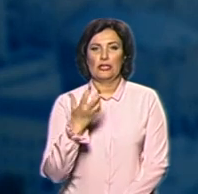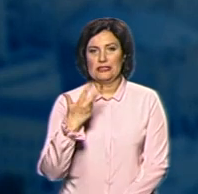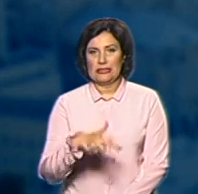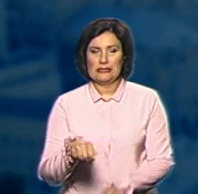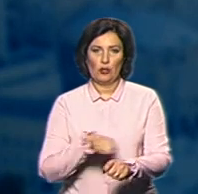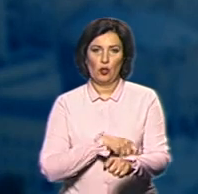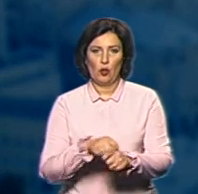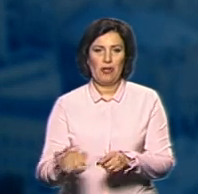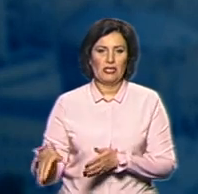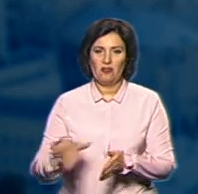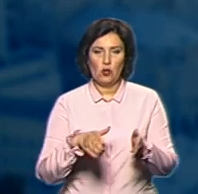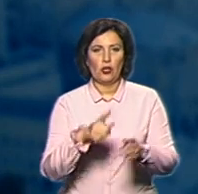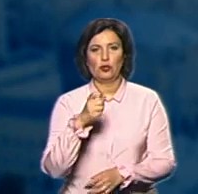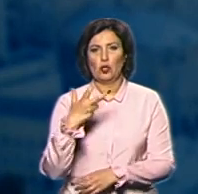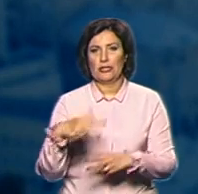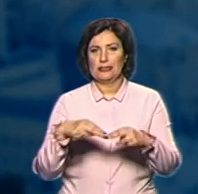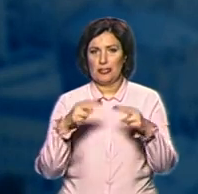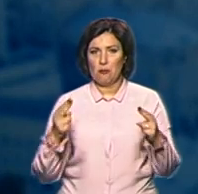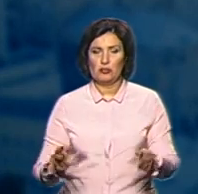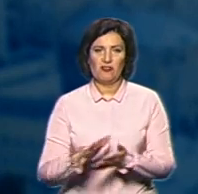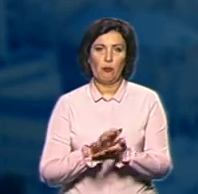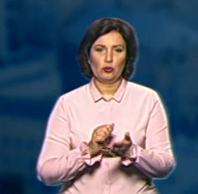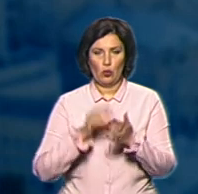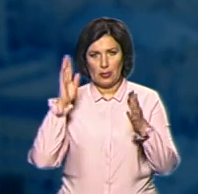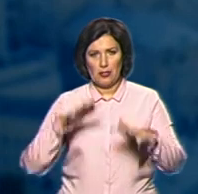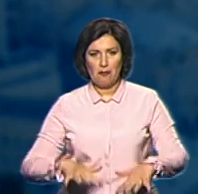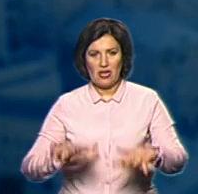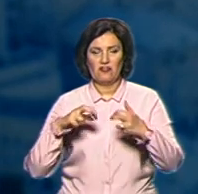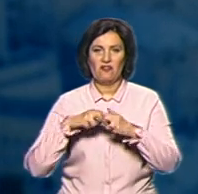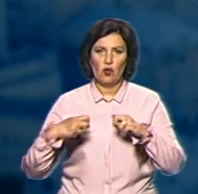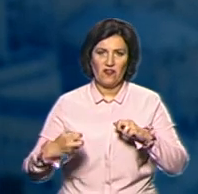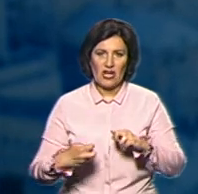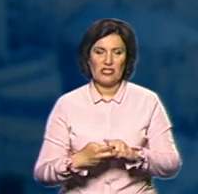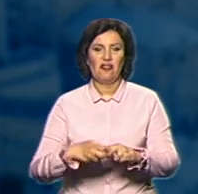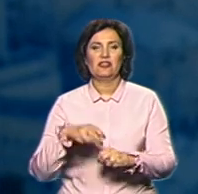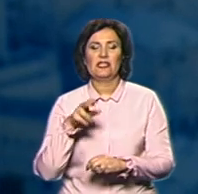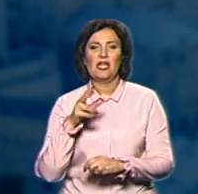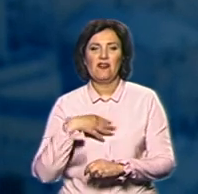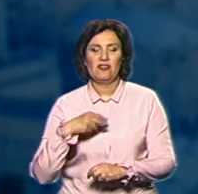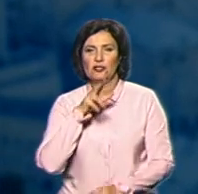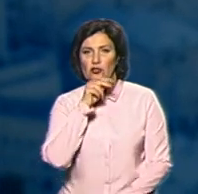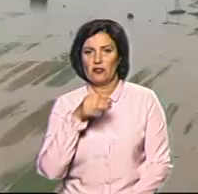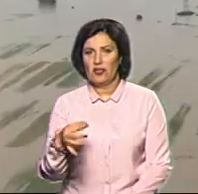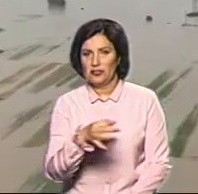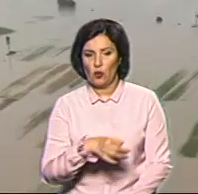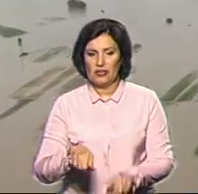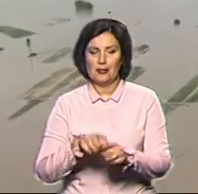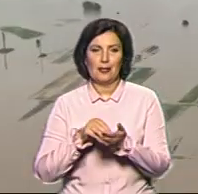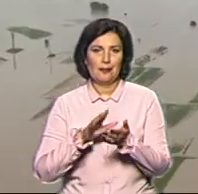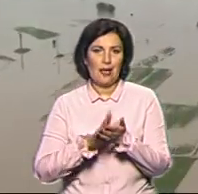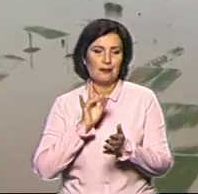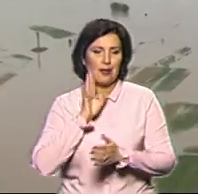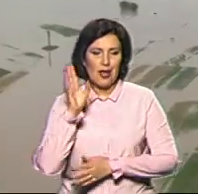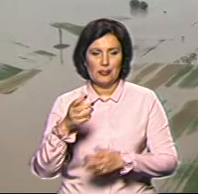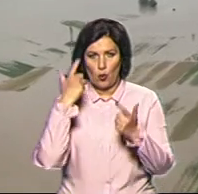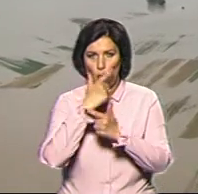430 кілометрів доріг та 130 мостів пошкодили паводки в Івано-Франківській, Львівській та Чернівецькій областях. Такі дані на ранок